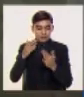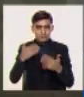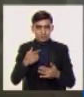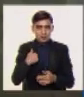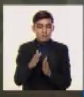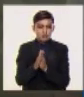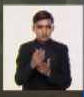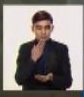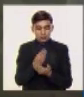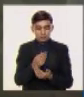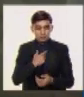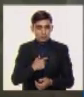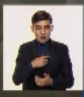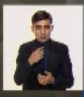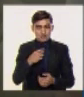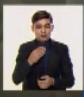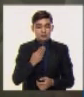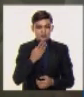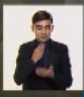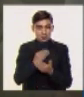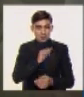прошу вернуть на мою работу и все.